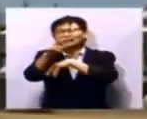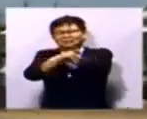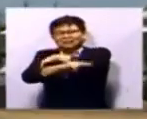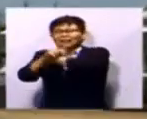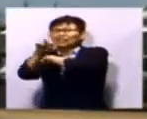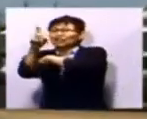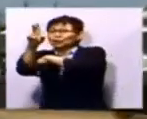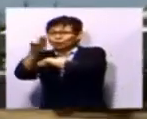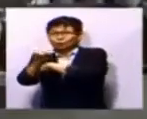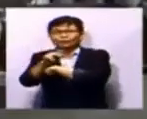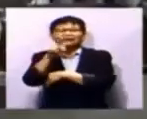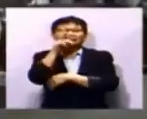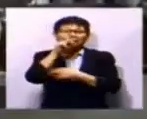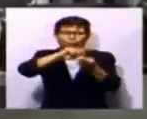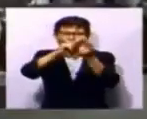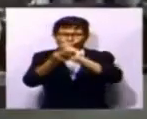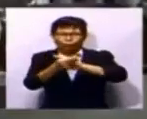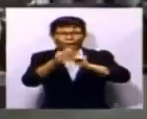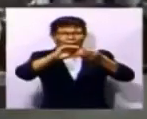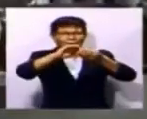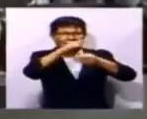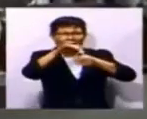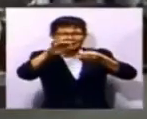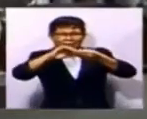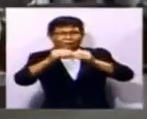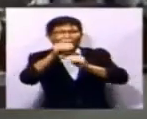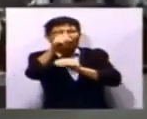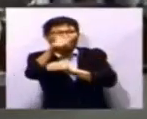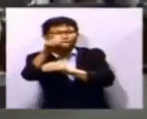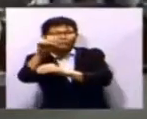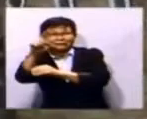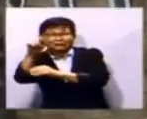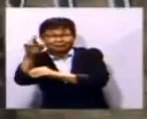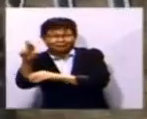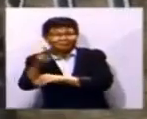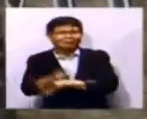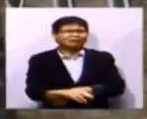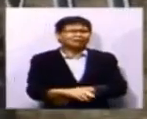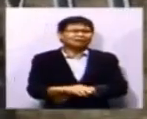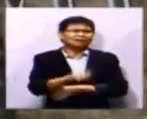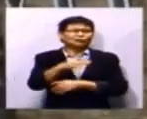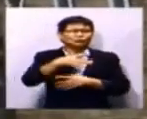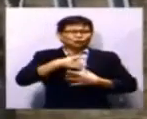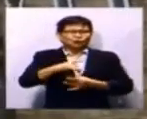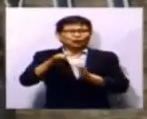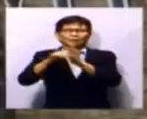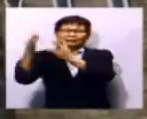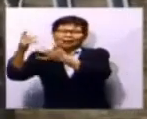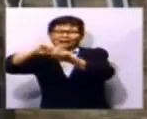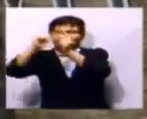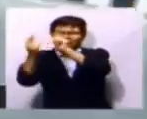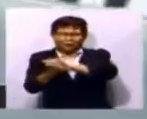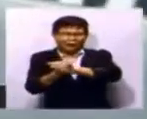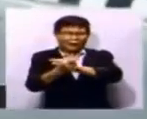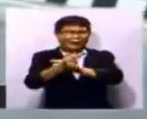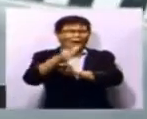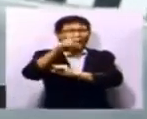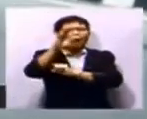Di Kedah melibatkan perubahan ejaan nama Parlimen Alusta dan DUN Suka Menanti menggantikan Bakar Bata.